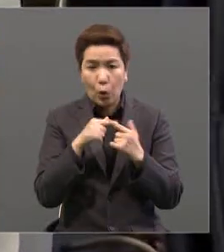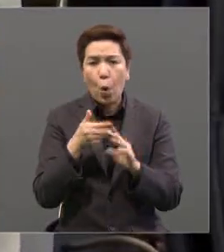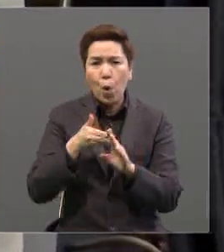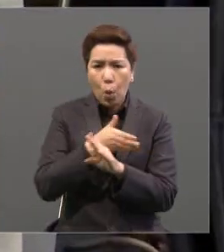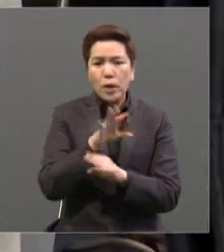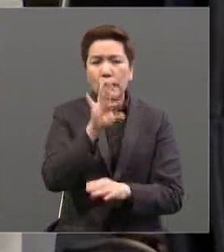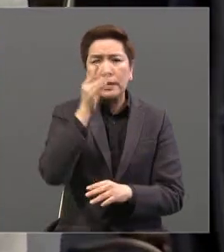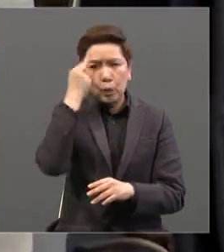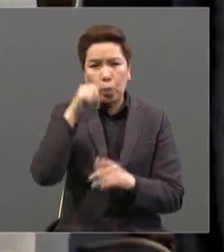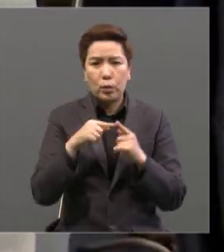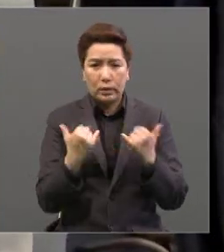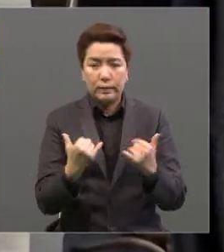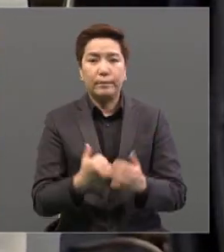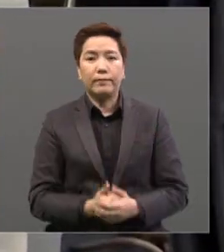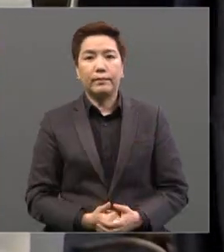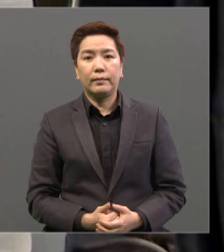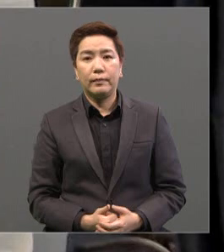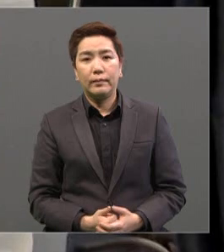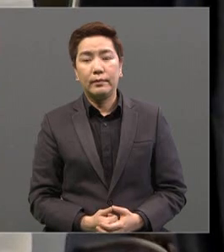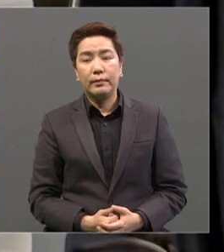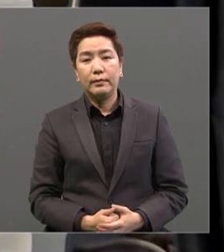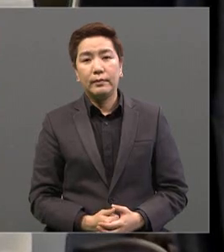โปรดเลือกนายกรัฐมนตรีครับ